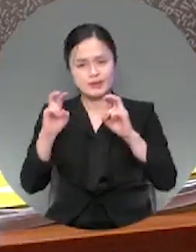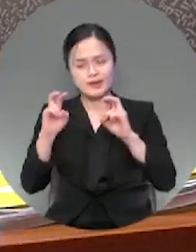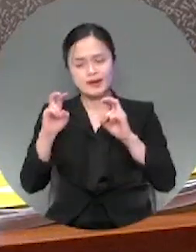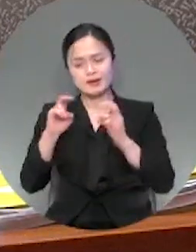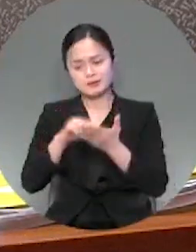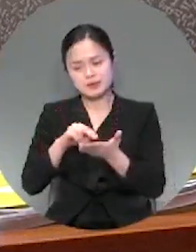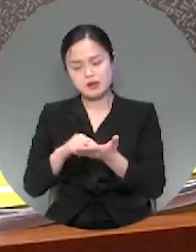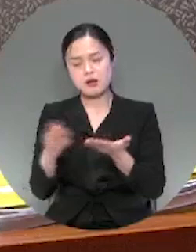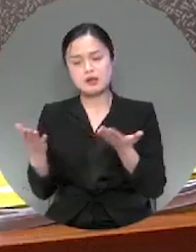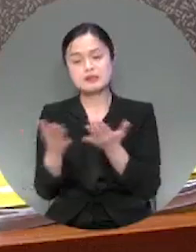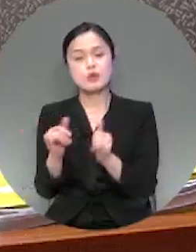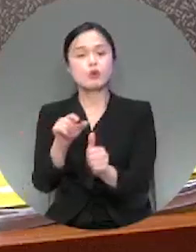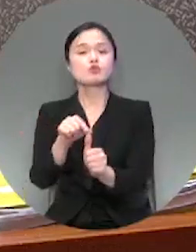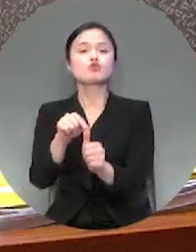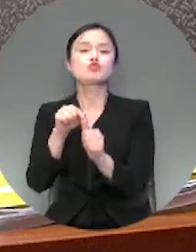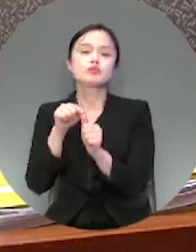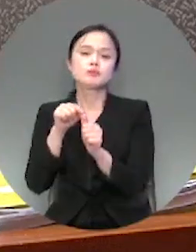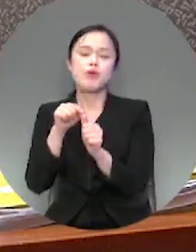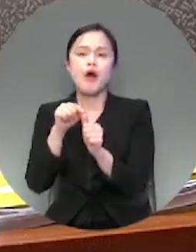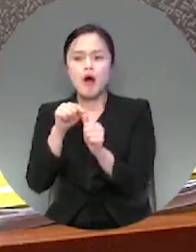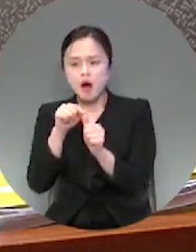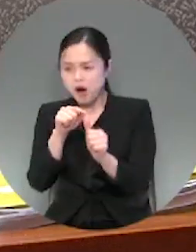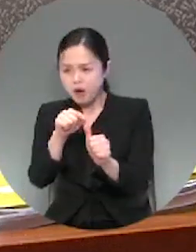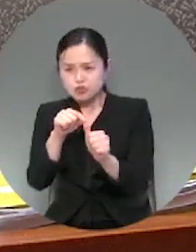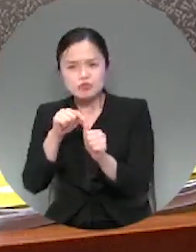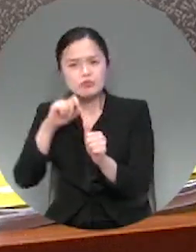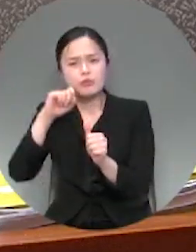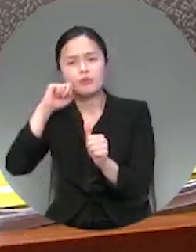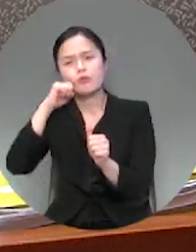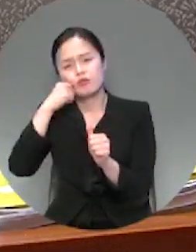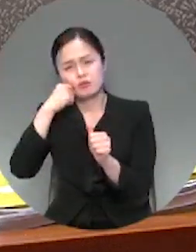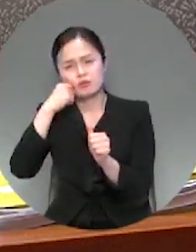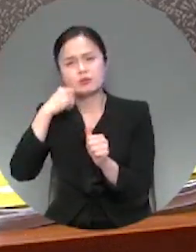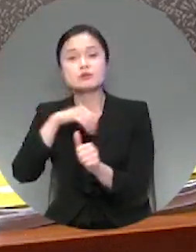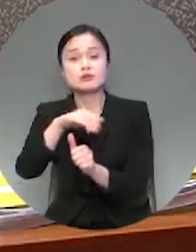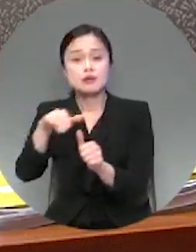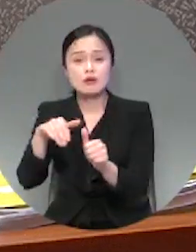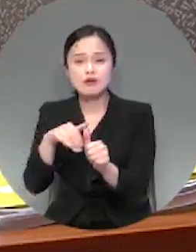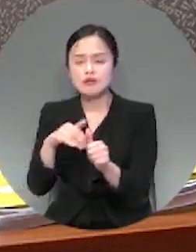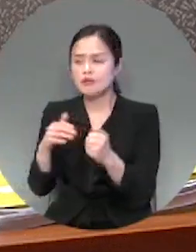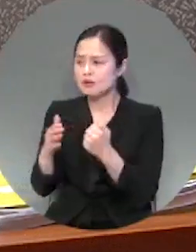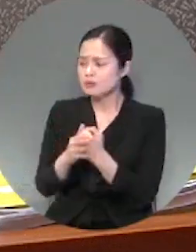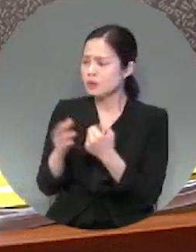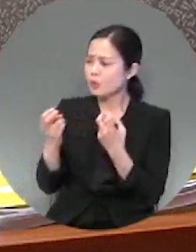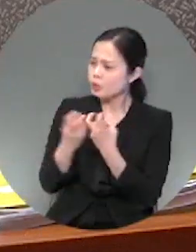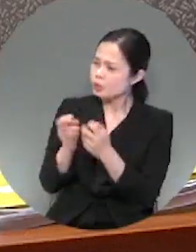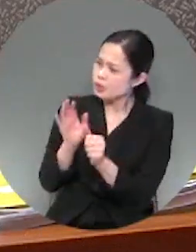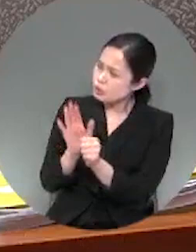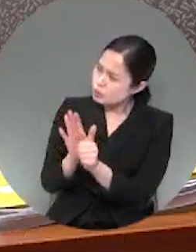이분들이 이 도대체 어떻게 하면 그나마 조금 이분들한테 도움이 될 수